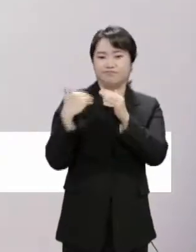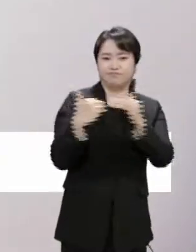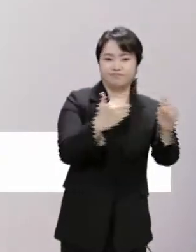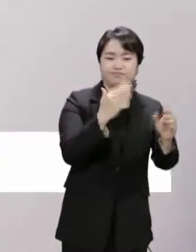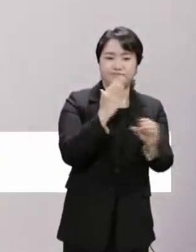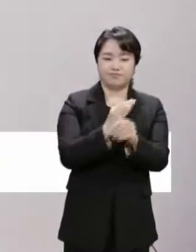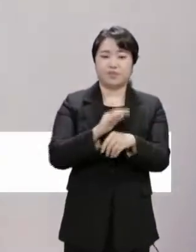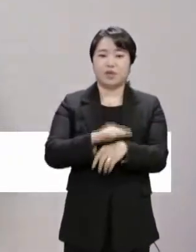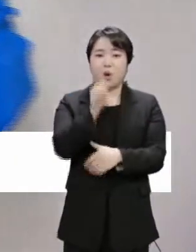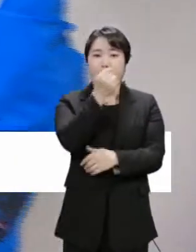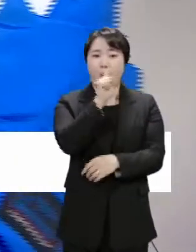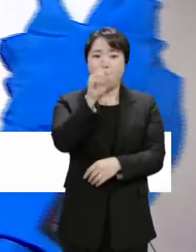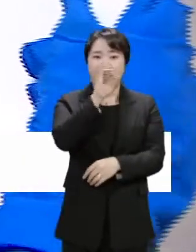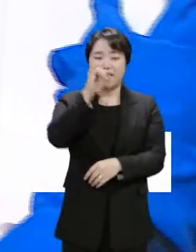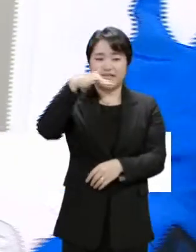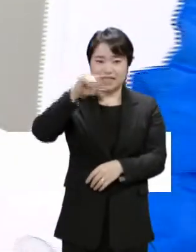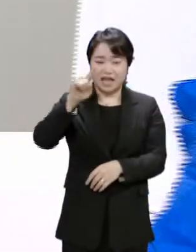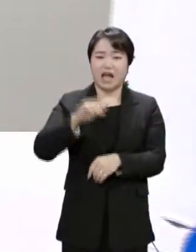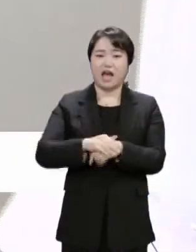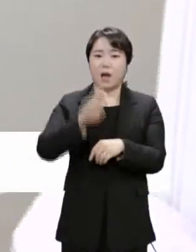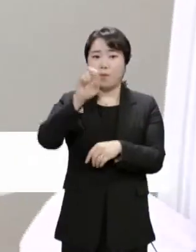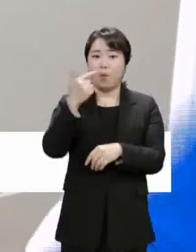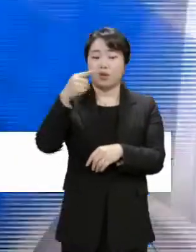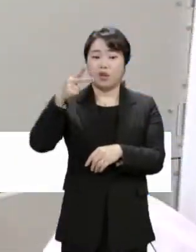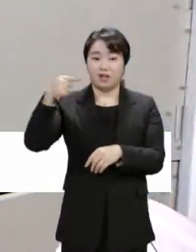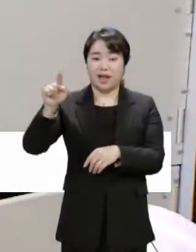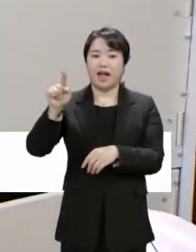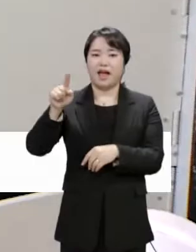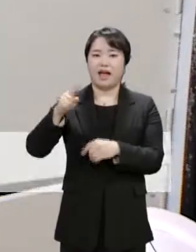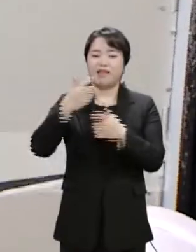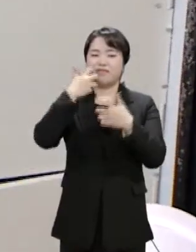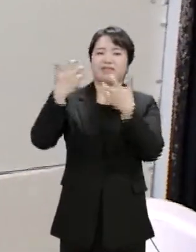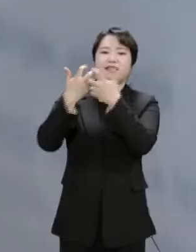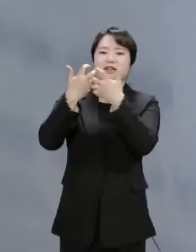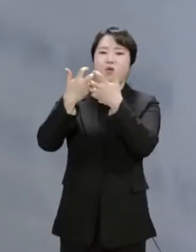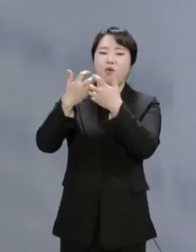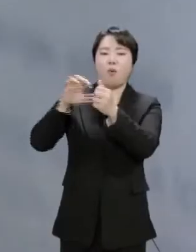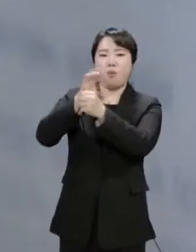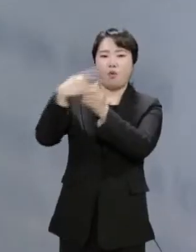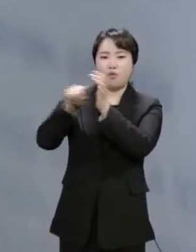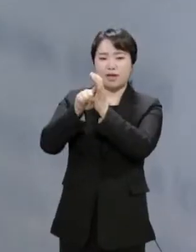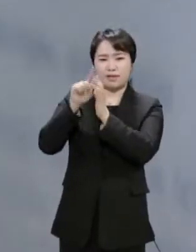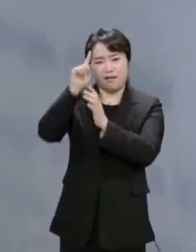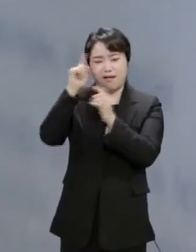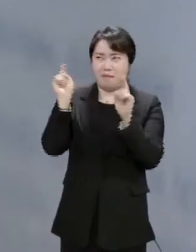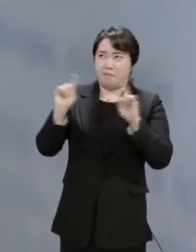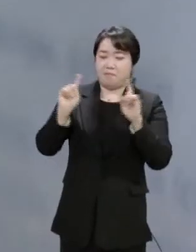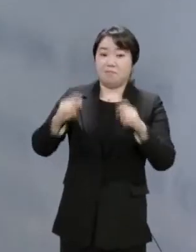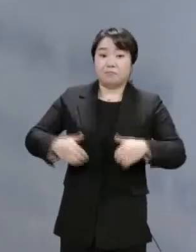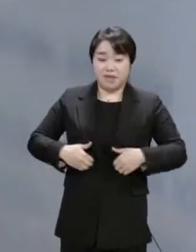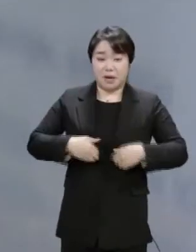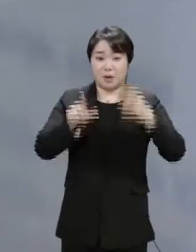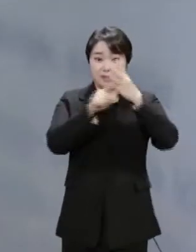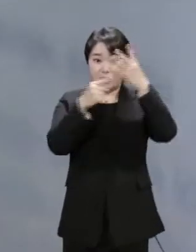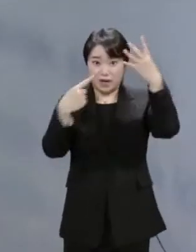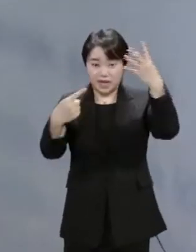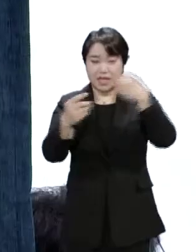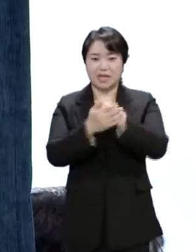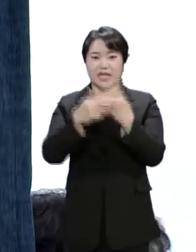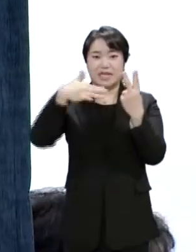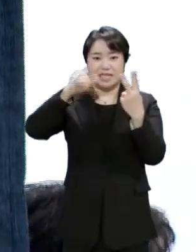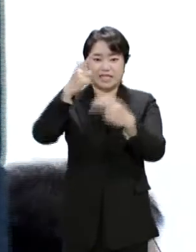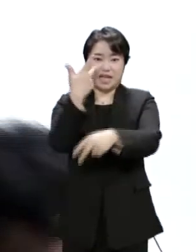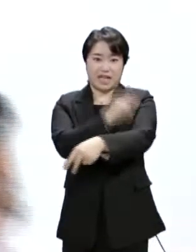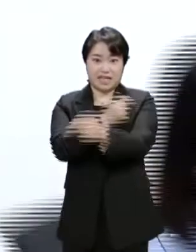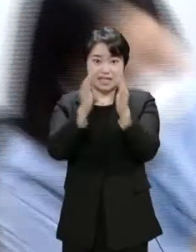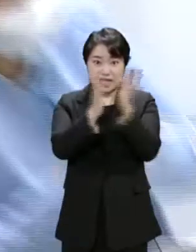화이자나 모더나 등 초저온 냉동관리가 필요한 백신 접종이 이뤄지는 곳으로 당장 다음 달 1일부터 시작되는 2분기